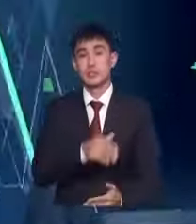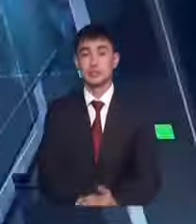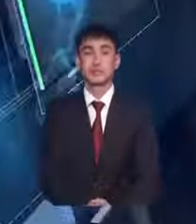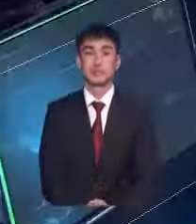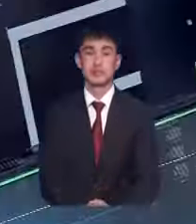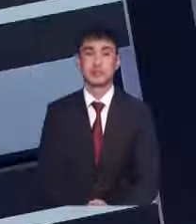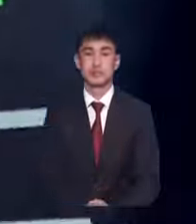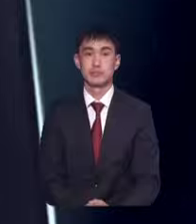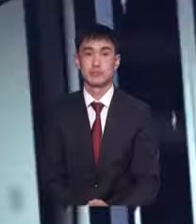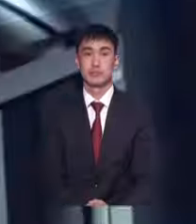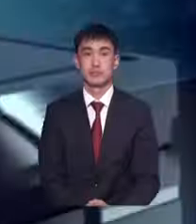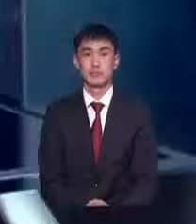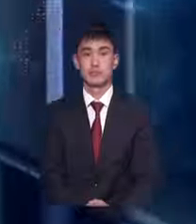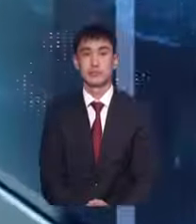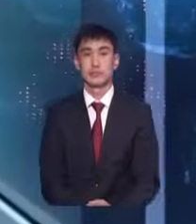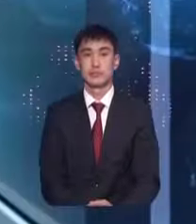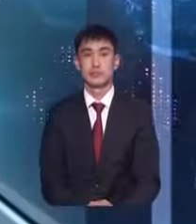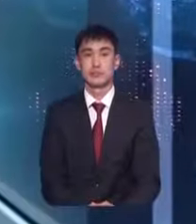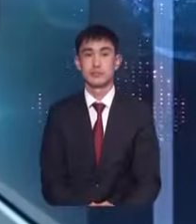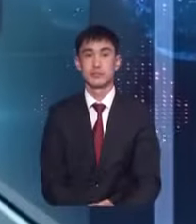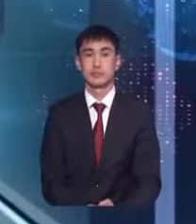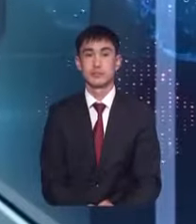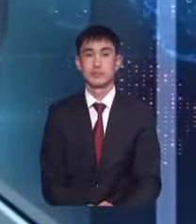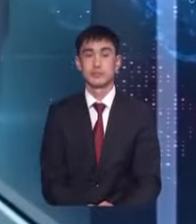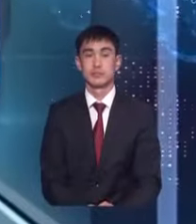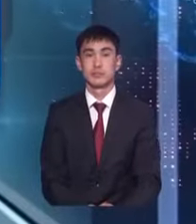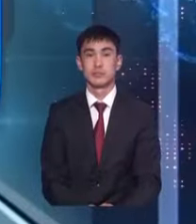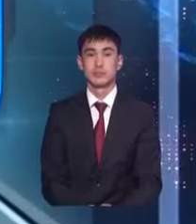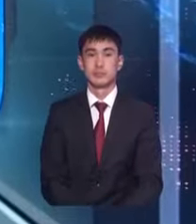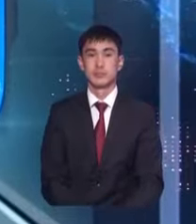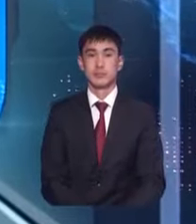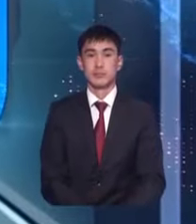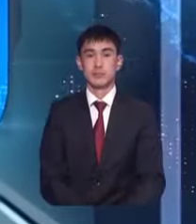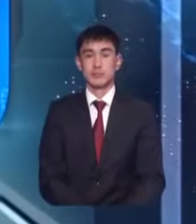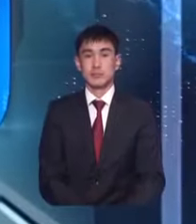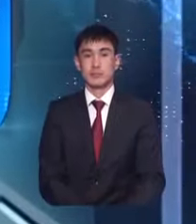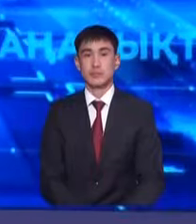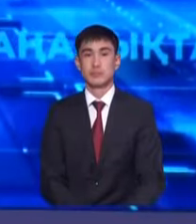Жандос Назарбаев, Жайдарбек Нурбек, телерадиокомпания ЖТСУ, Алматинская область.